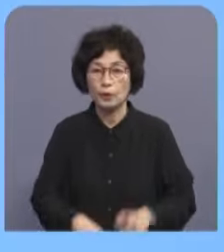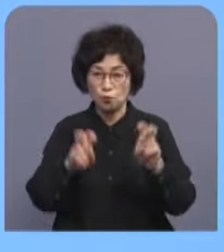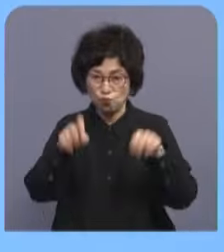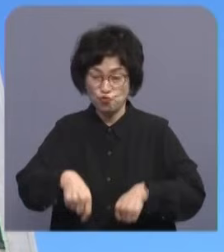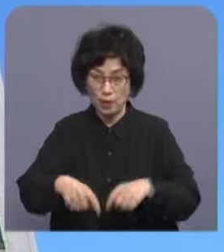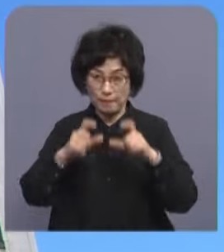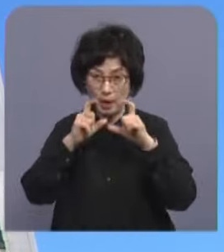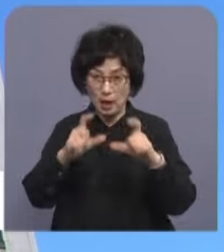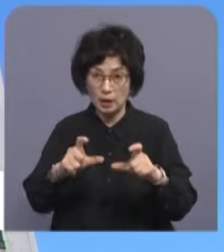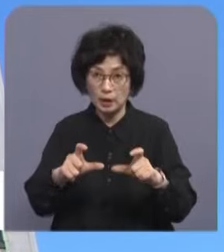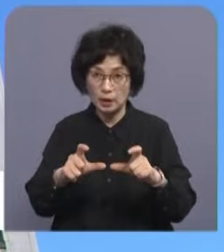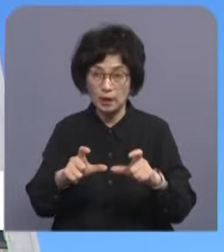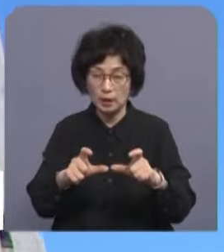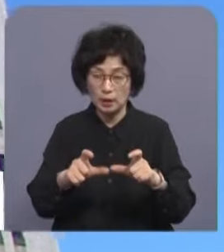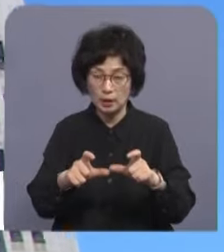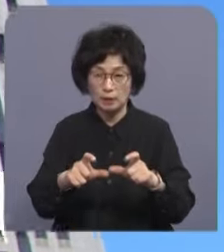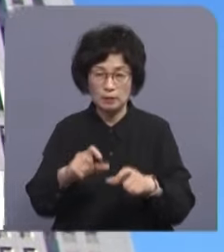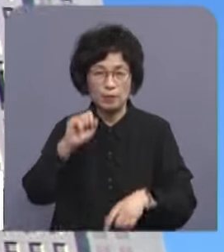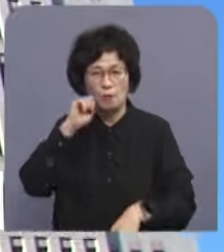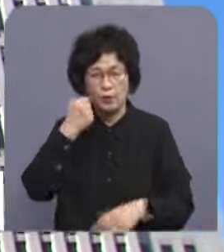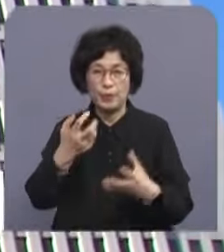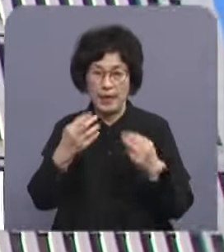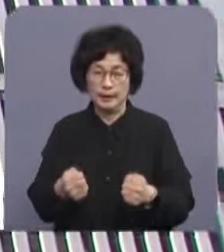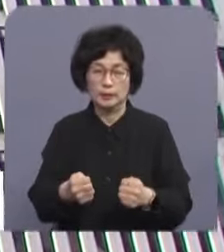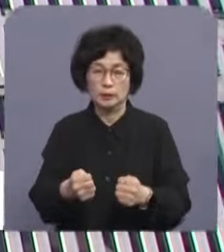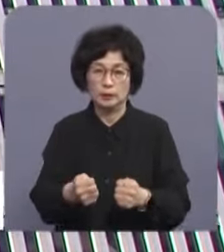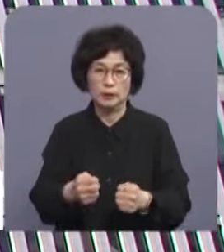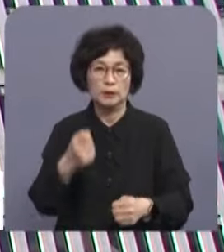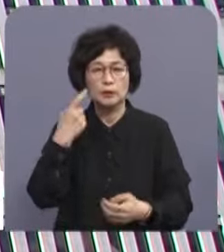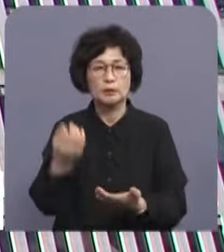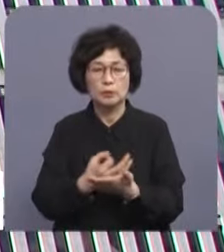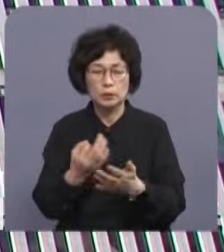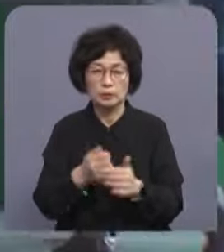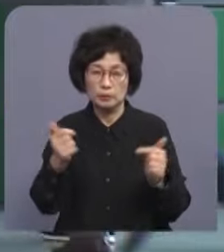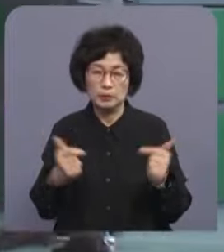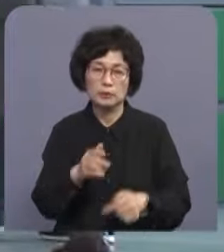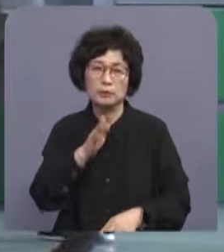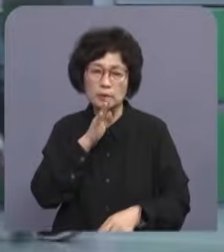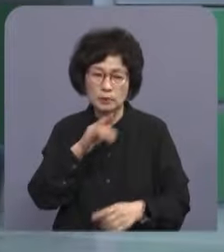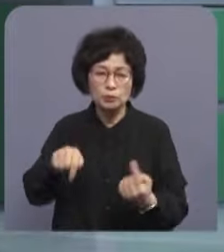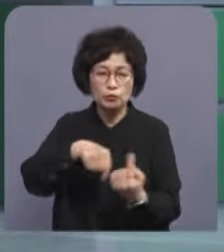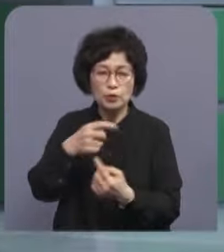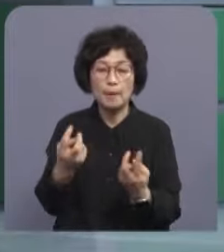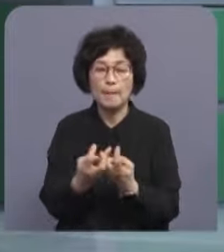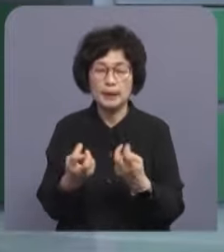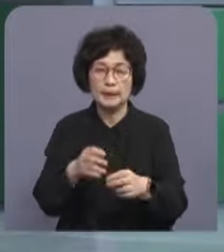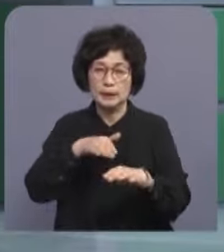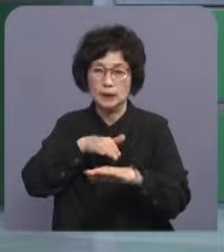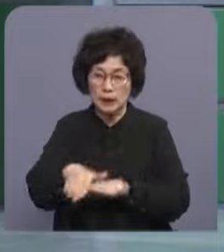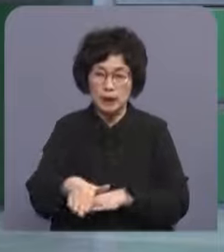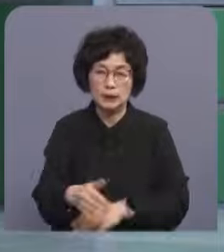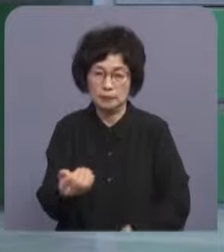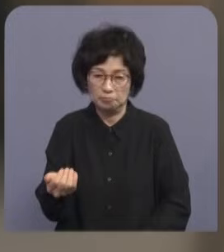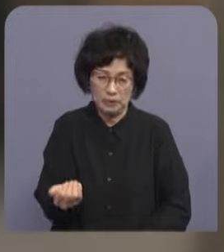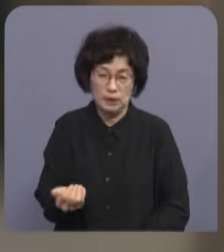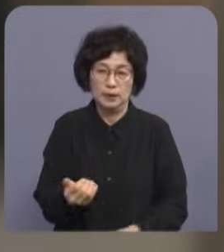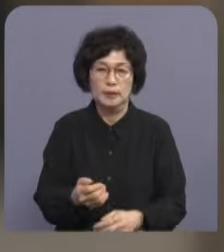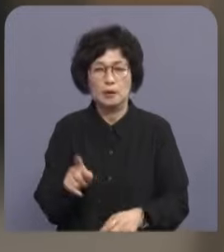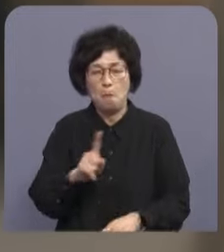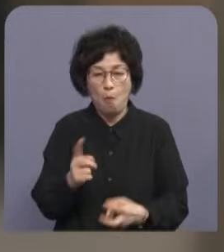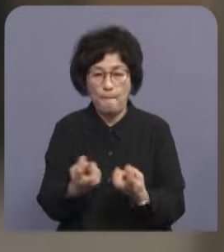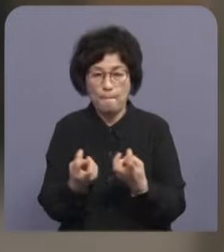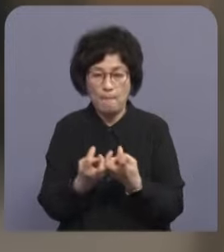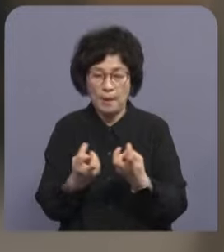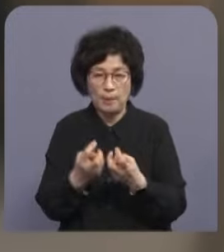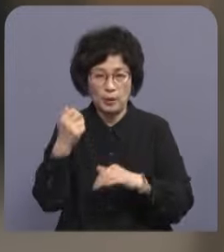판결로 제도 시행의 진통이 예고되는 상황에서 임금피크제의 실효성과 운영 방안에 대한 사회적 논의도 뒤따를 것으로